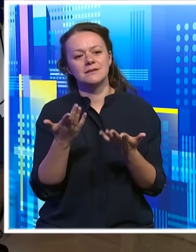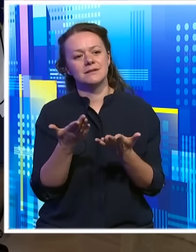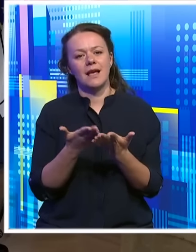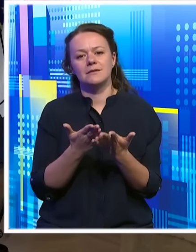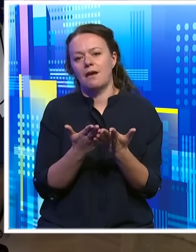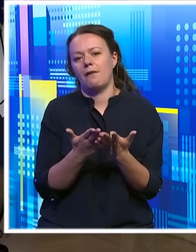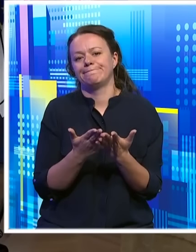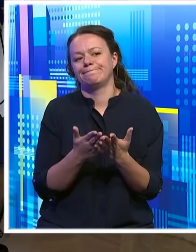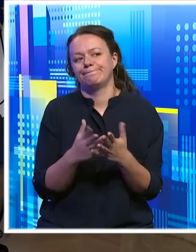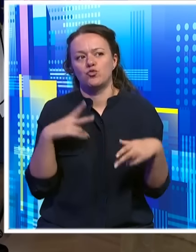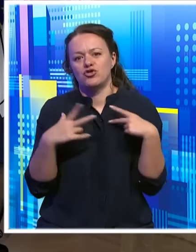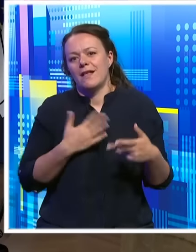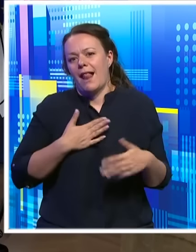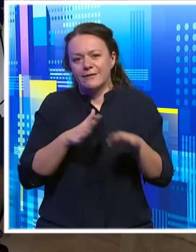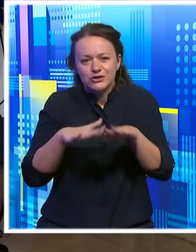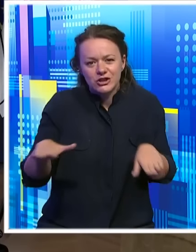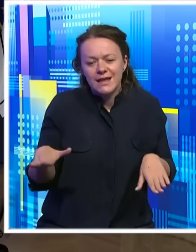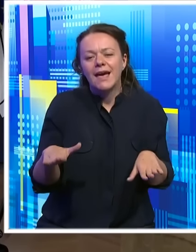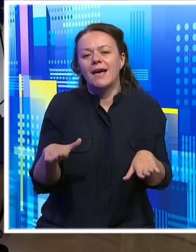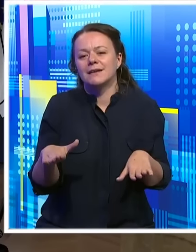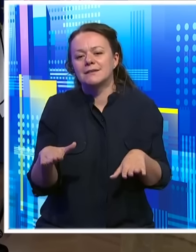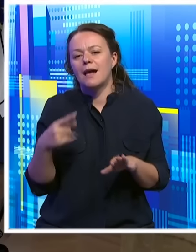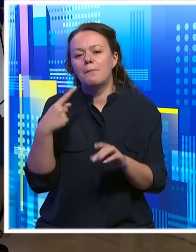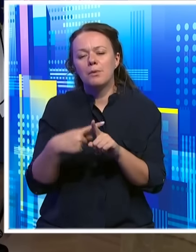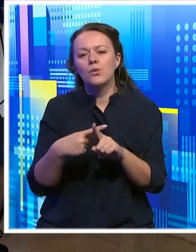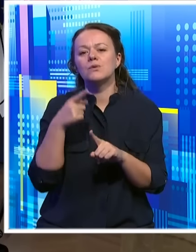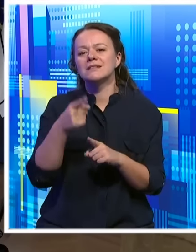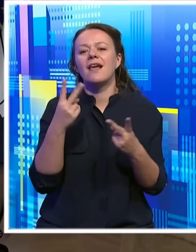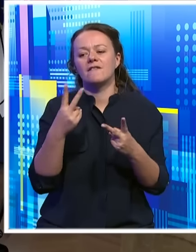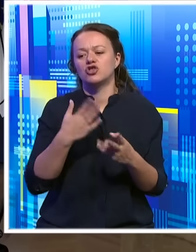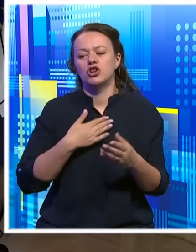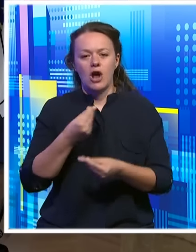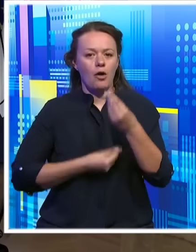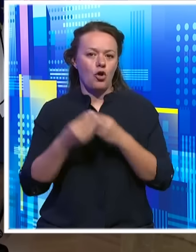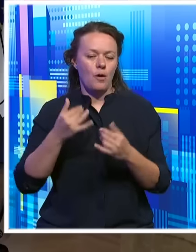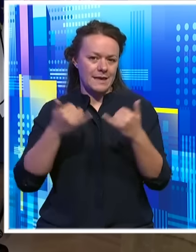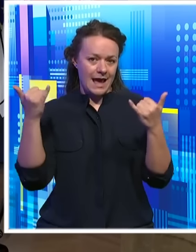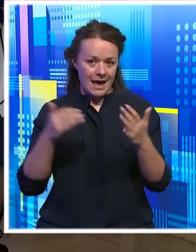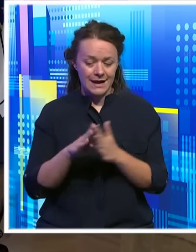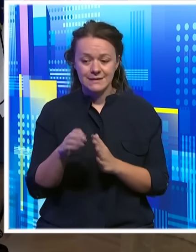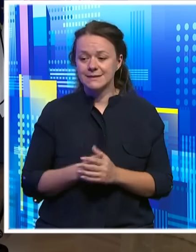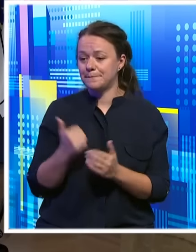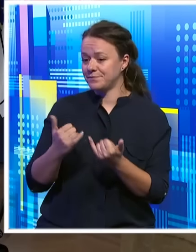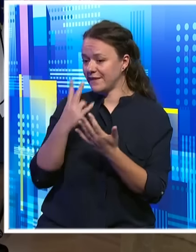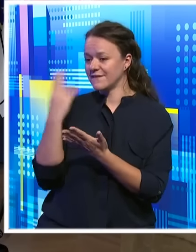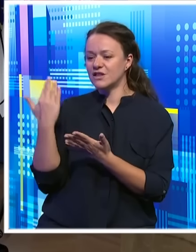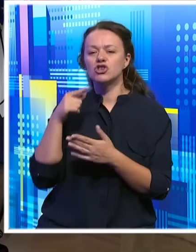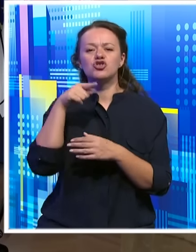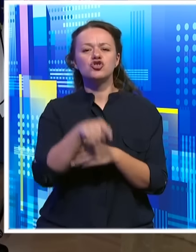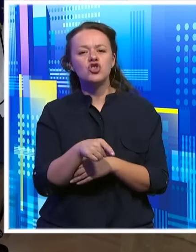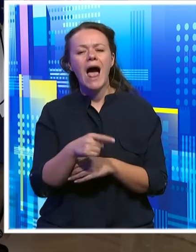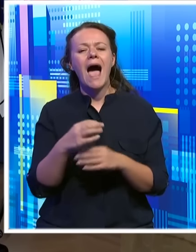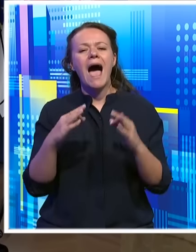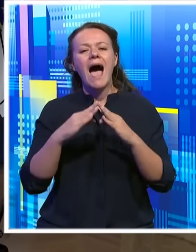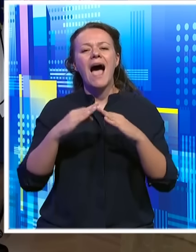i za, rekao bih, ono što je najvažnije, rast naše ekonomije. Ovo što vidite ovde, ovo je akvarijum koji neće biti smešten